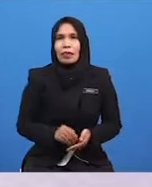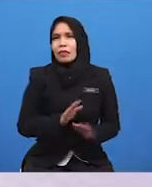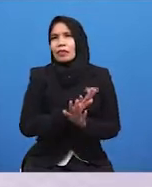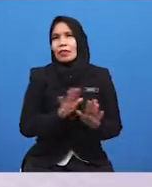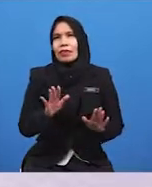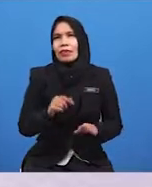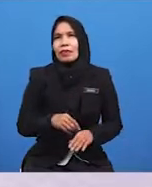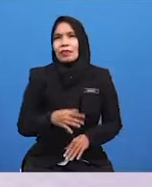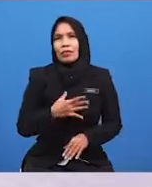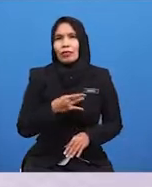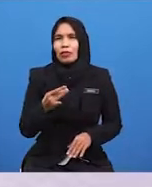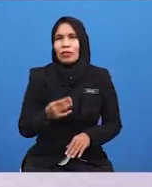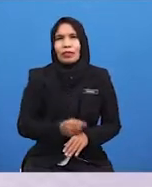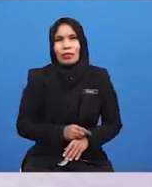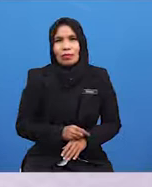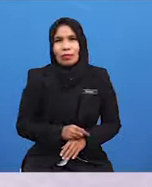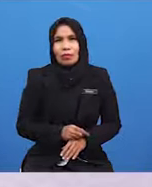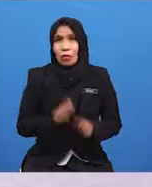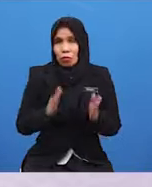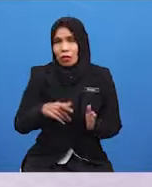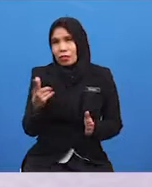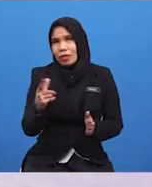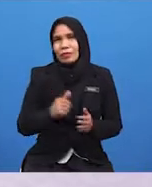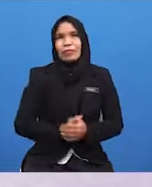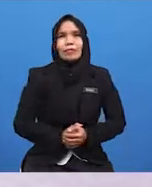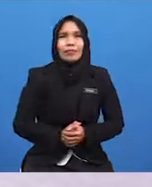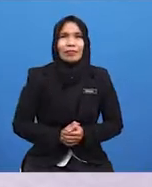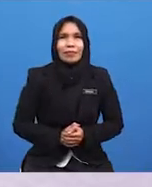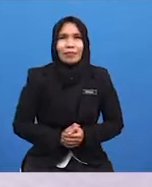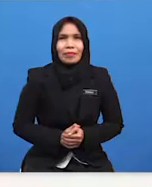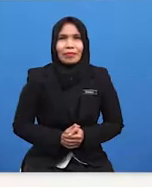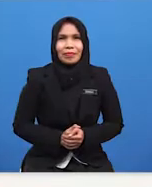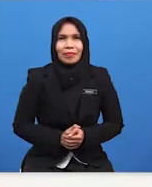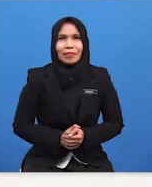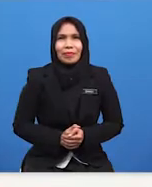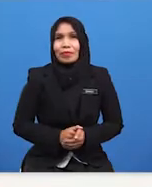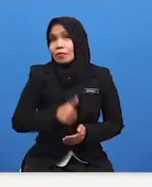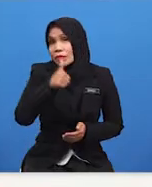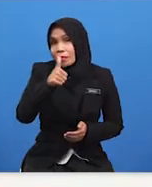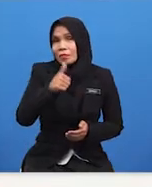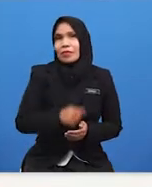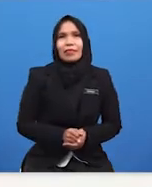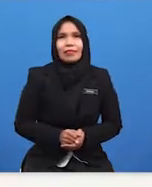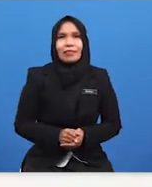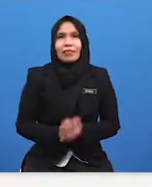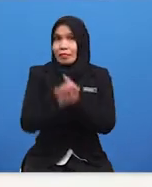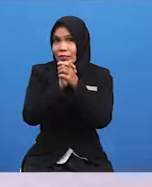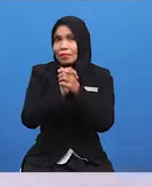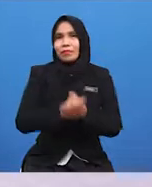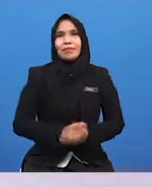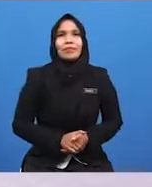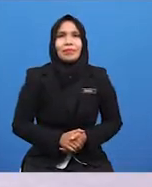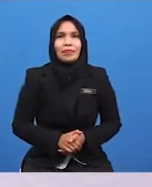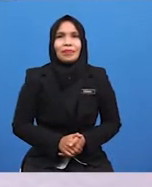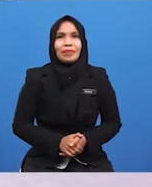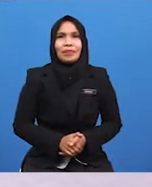hormati diri dia sendiri Hai hebat Mini tanya Mimi